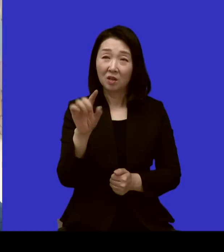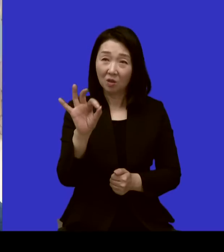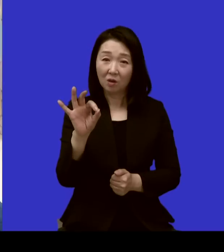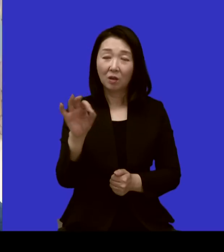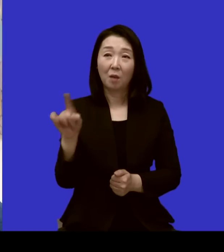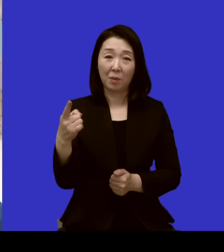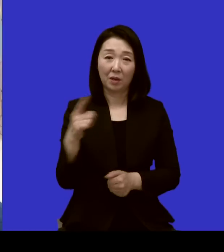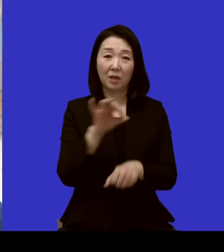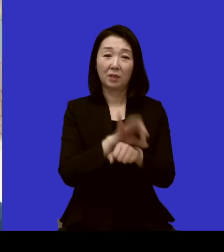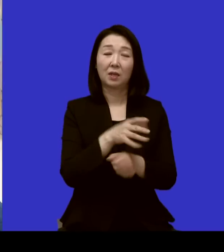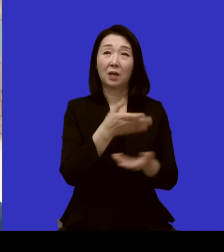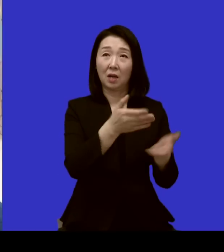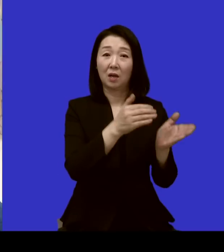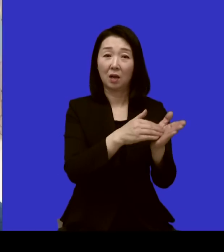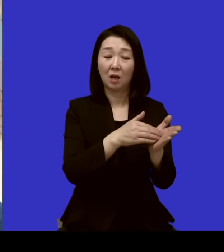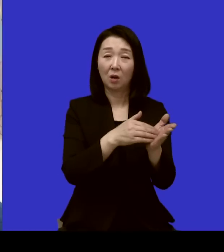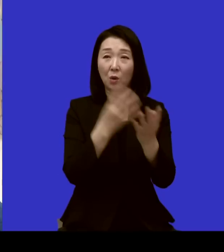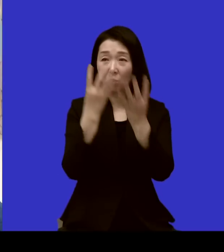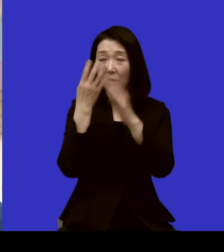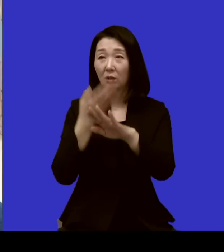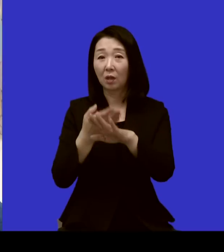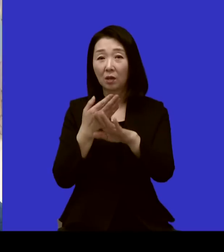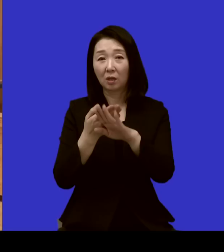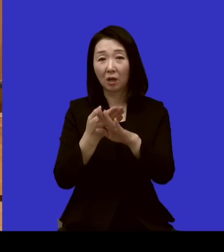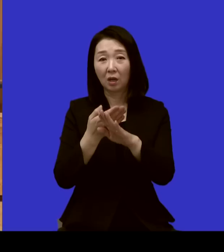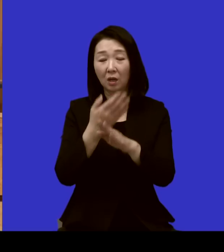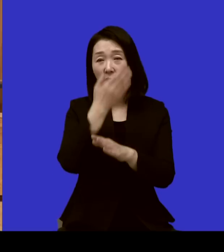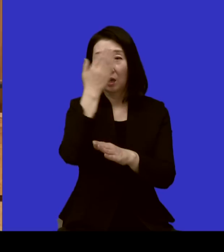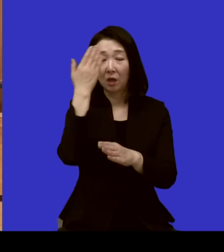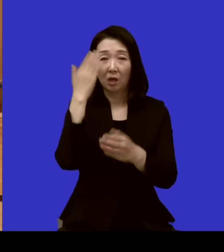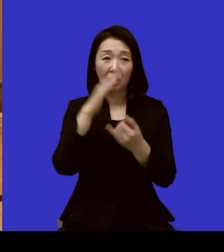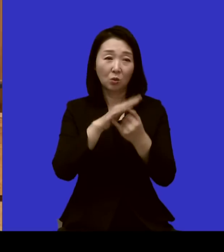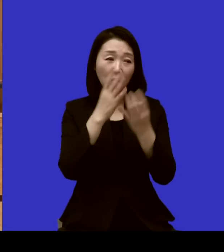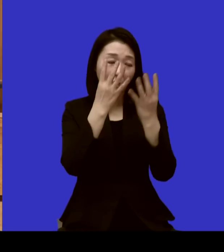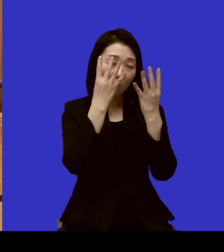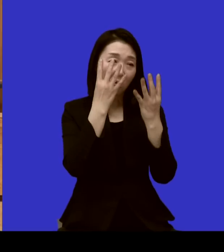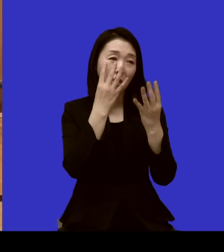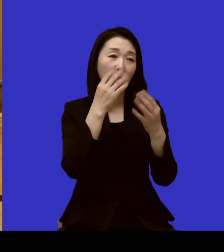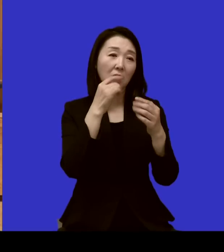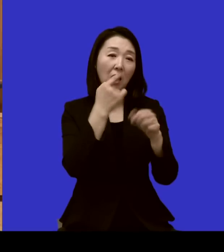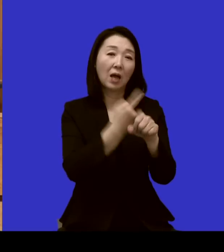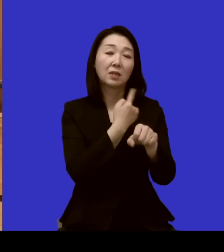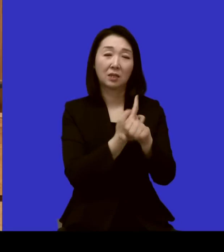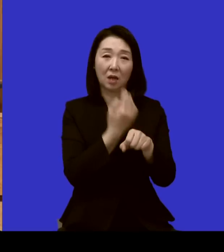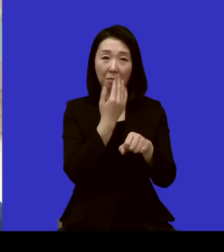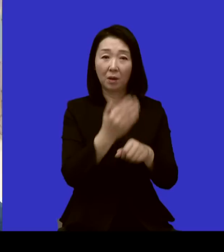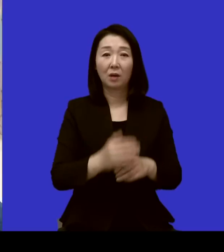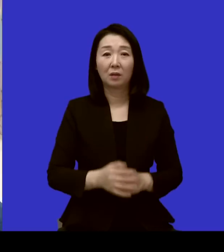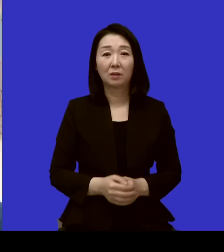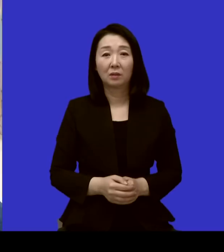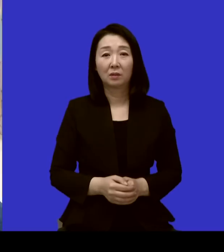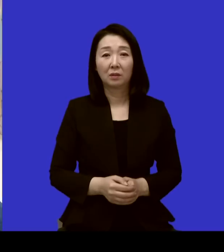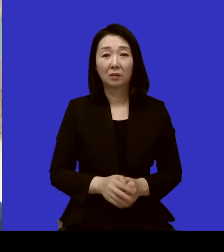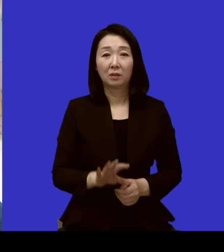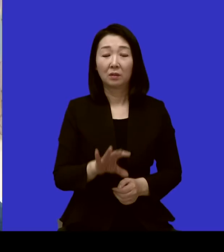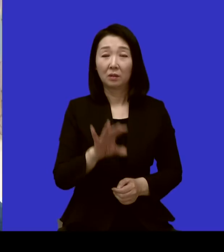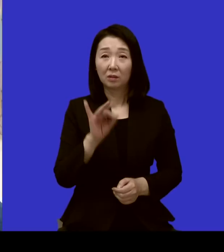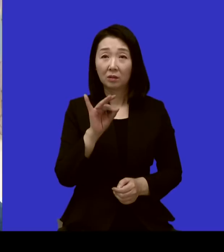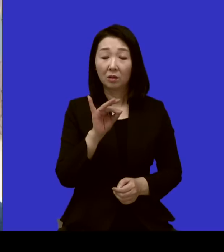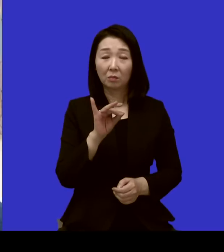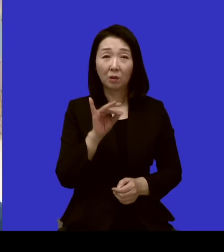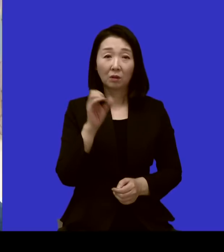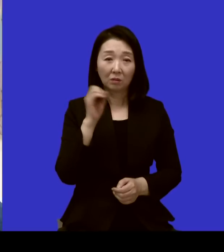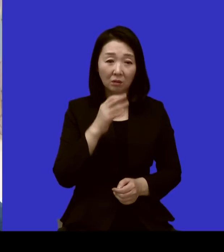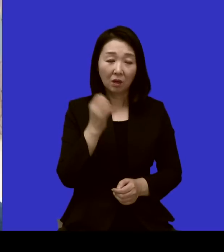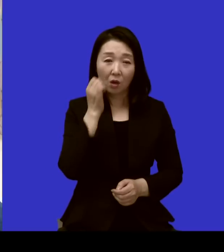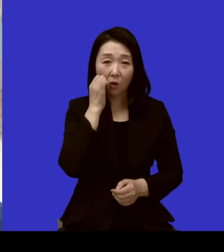이제 교도소 면허하고 다르게 소년원 면회는 1시간 정도 이렇게 예. 할 수가 있어서 예. 처음에는 그 친구가 이제 계속 말없이